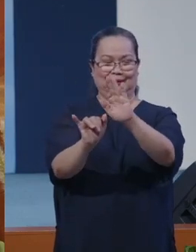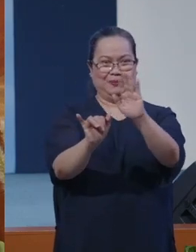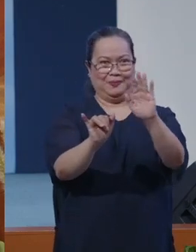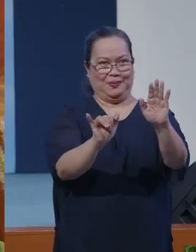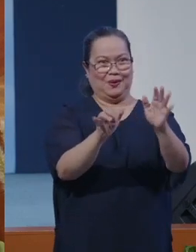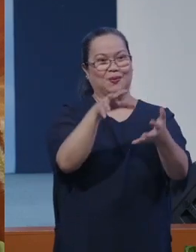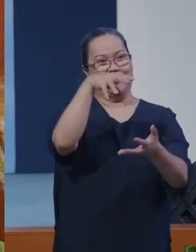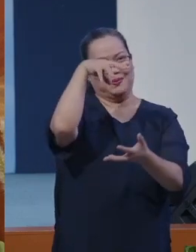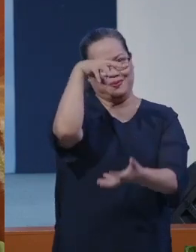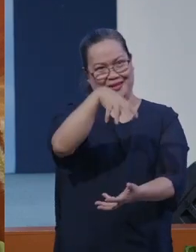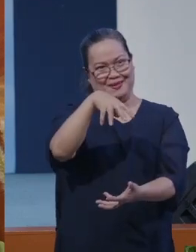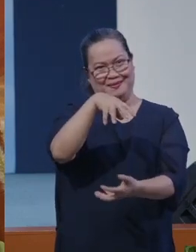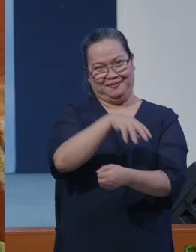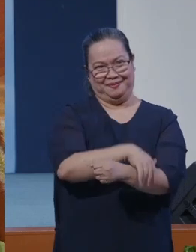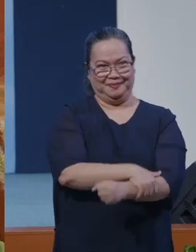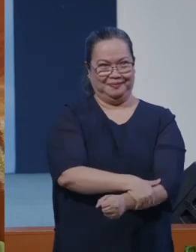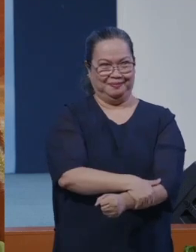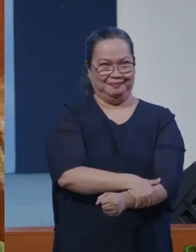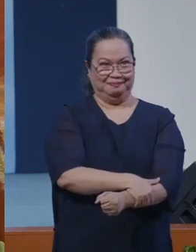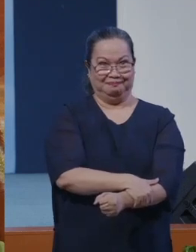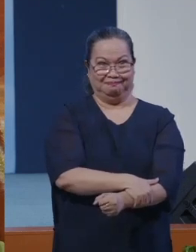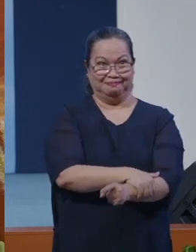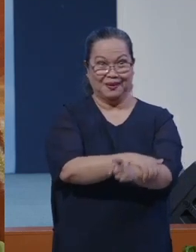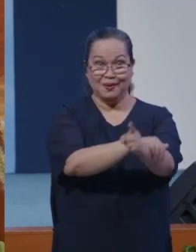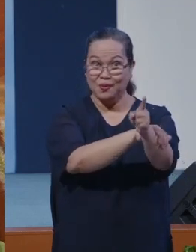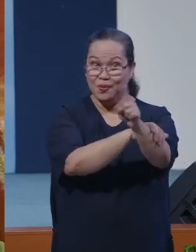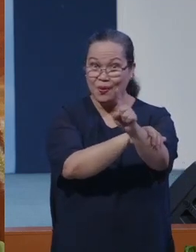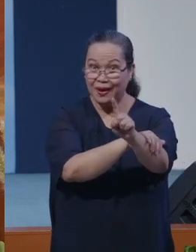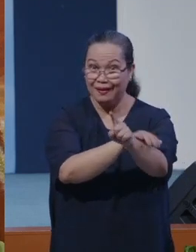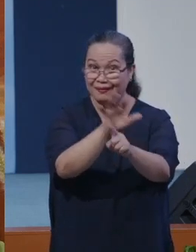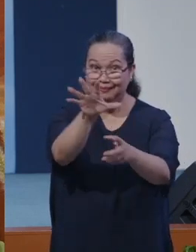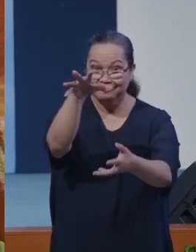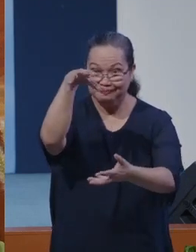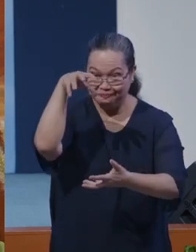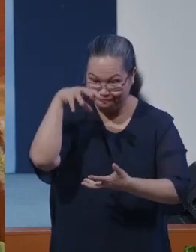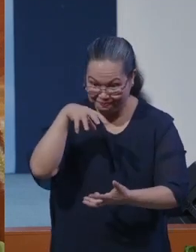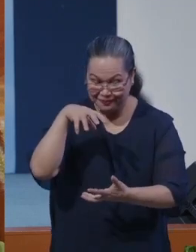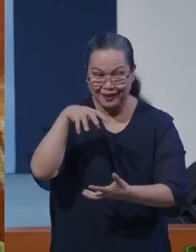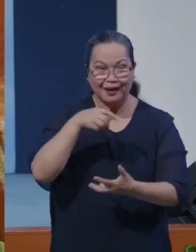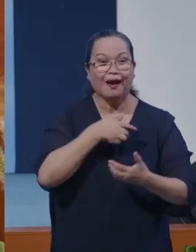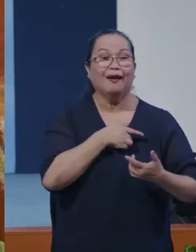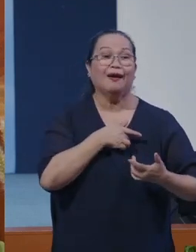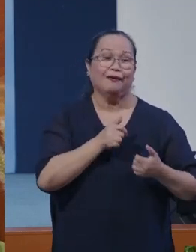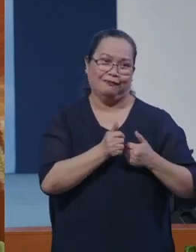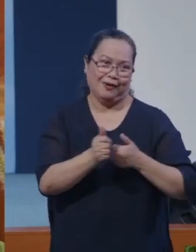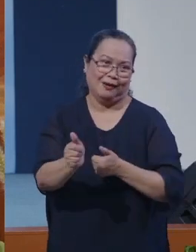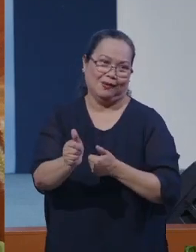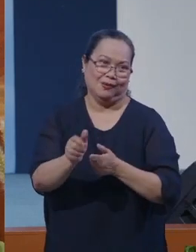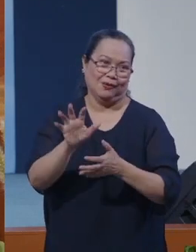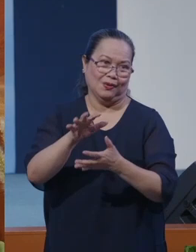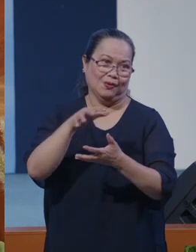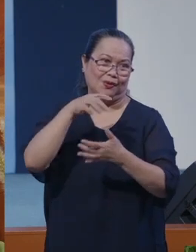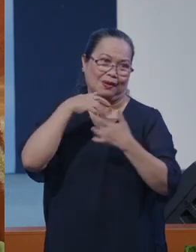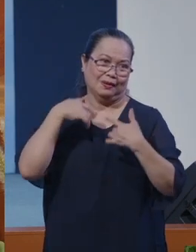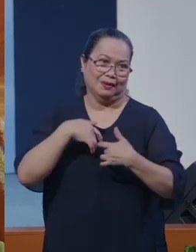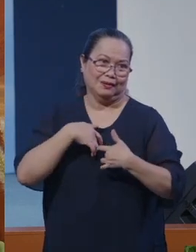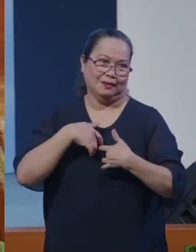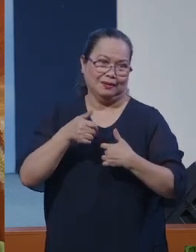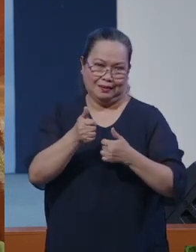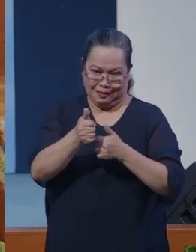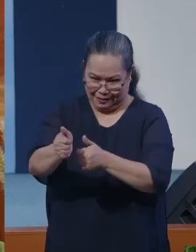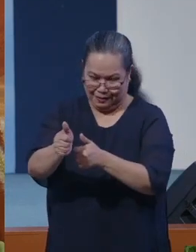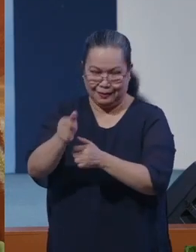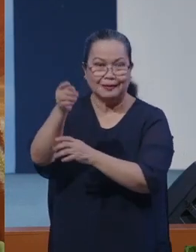kayamanan. So kung nandun ang inyong kayamanan, nandun ang inyong puso, nandun ang inyong Panginoon, yung mga bagay na